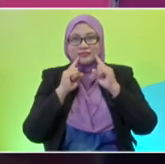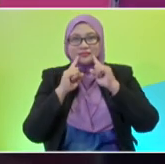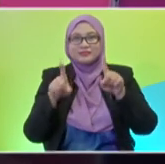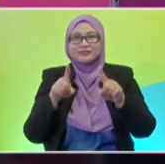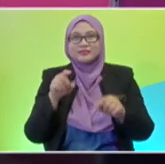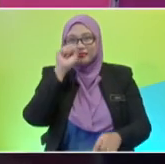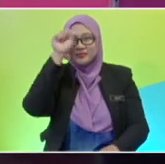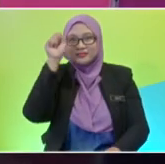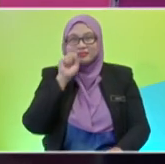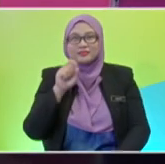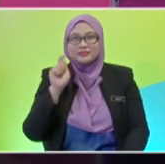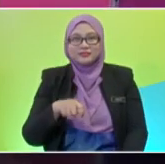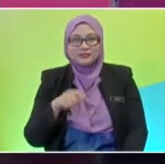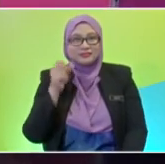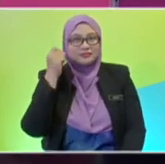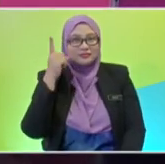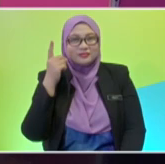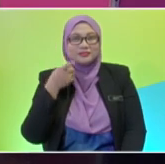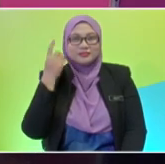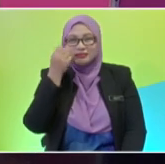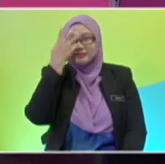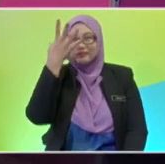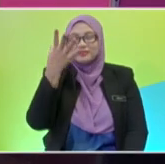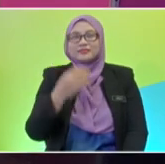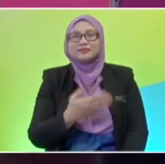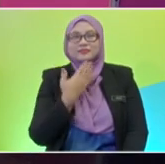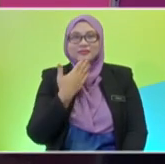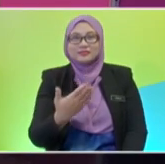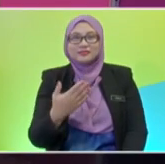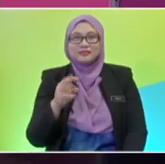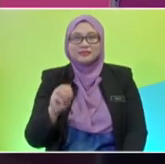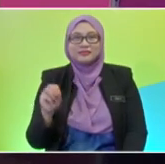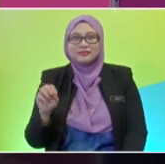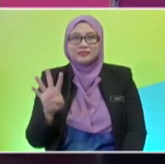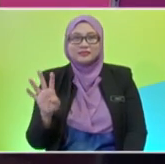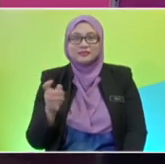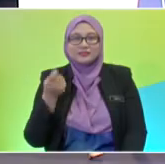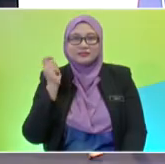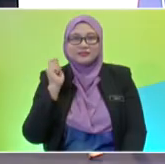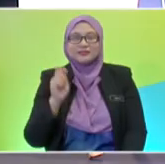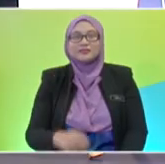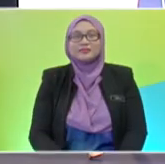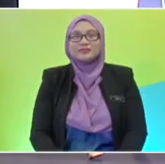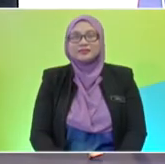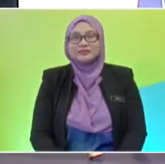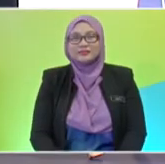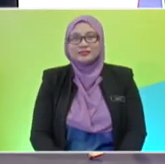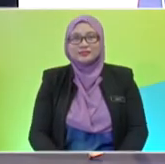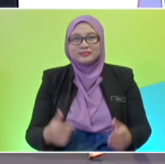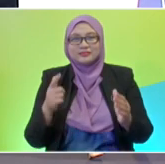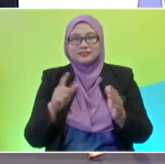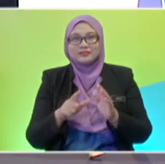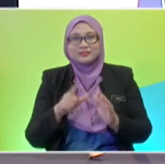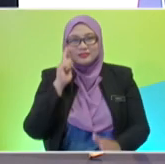terima kasih pada ke-44 murid tadi yang telah baca kemaklumat tersebut kita lihat izhar seorang pekerja rajin nilai